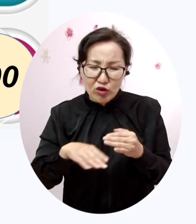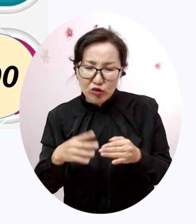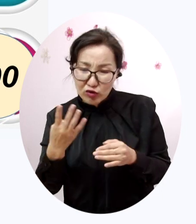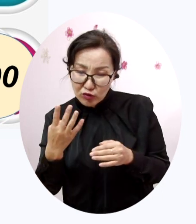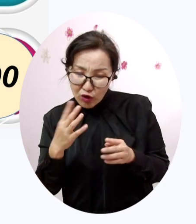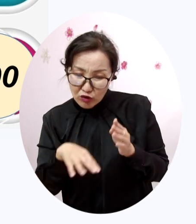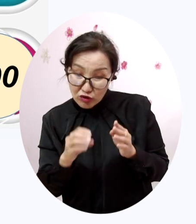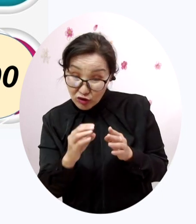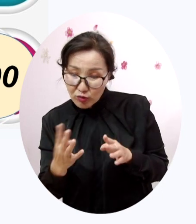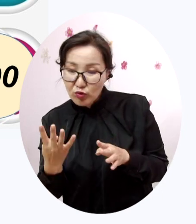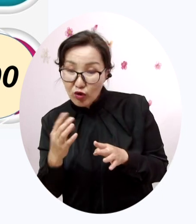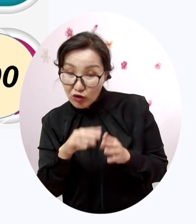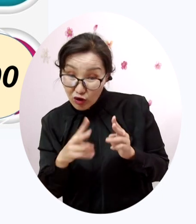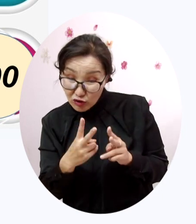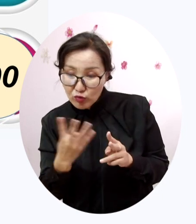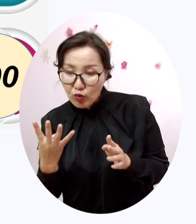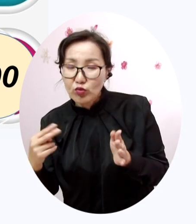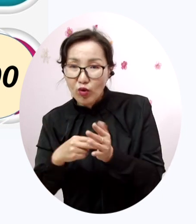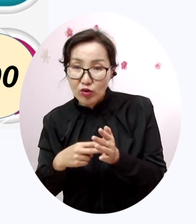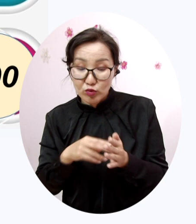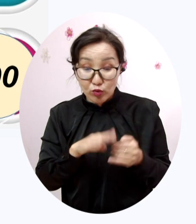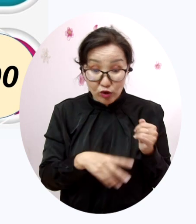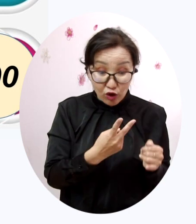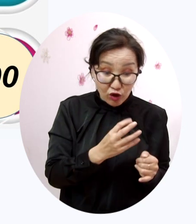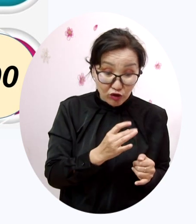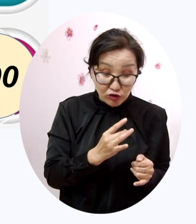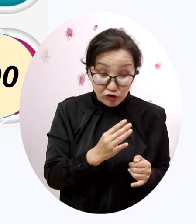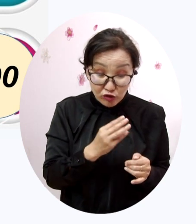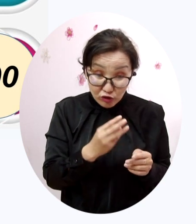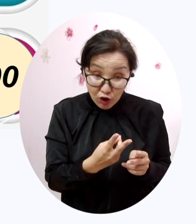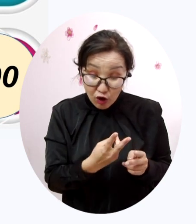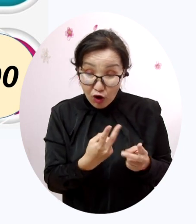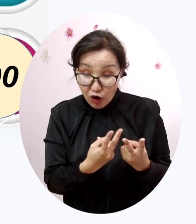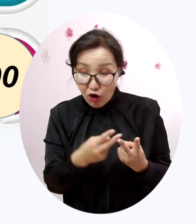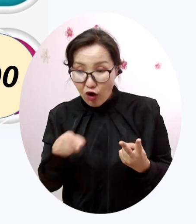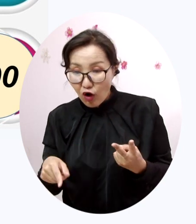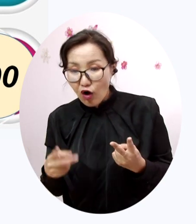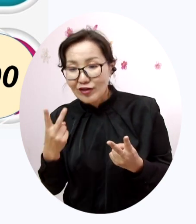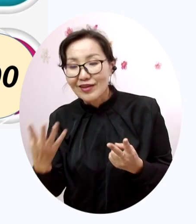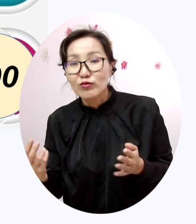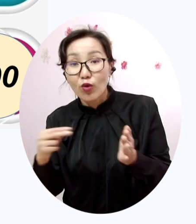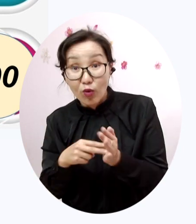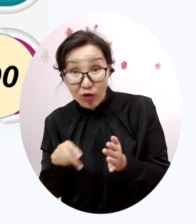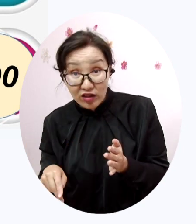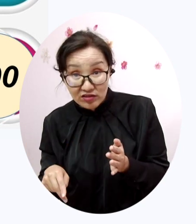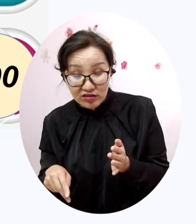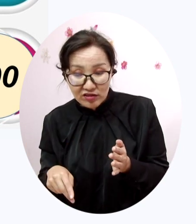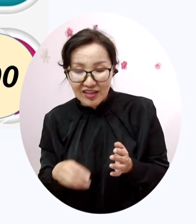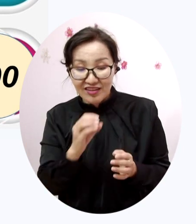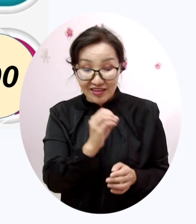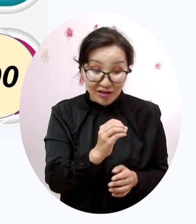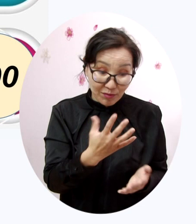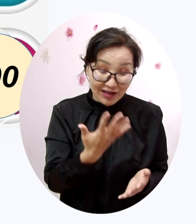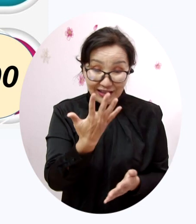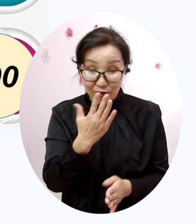4-т хуваагдана. Сүүлийн 2 орон 25-т хуваагдж байвал уултаа яах вэ? 25-т хуваагдана. Тэг ба